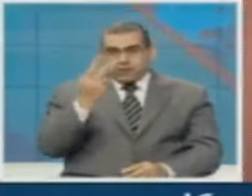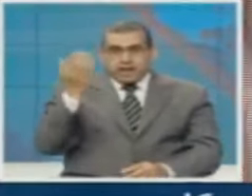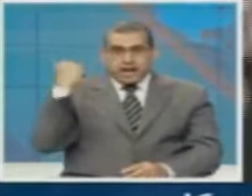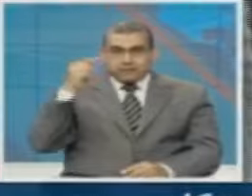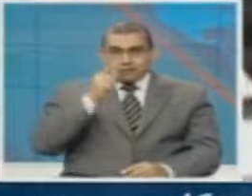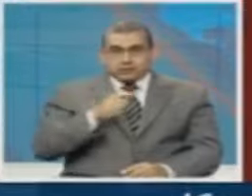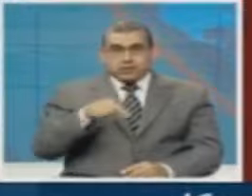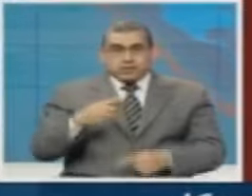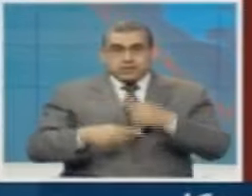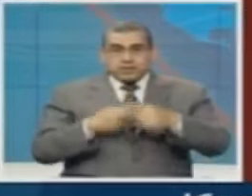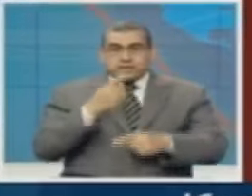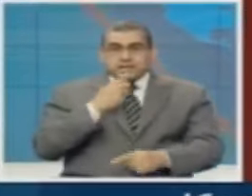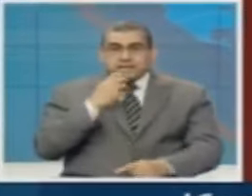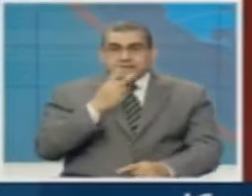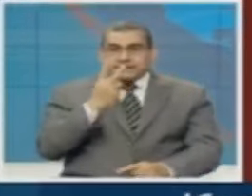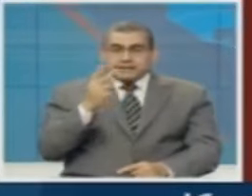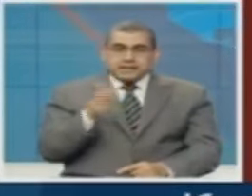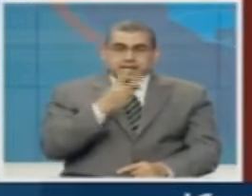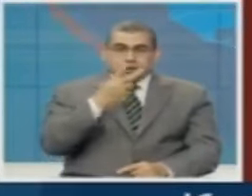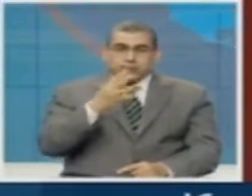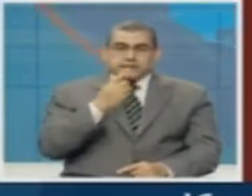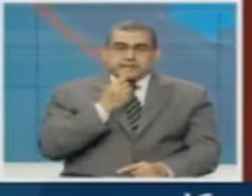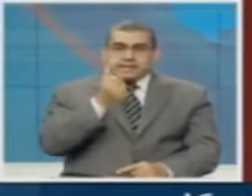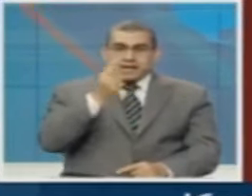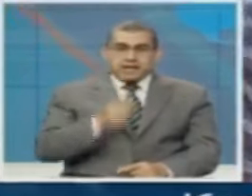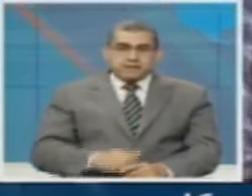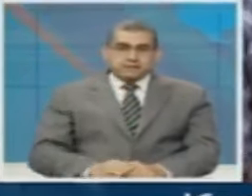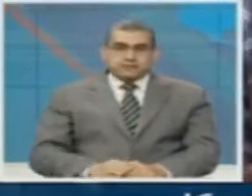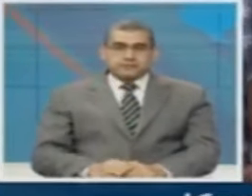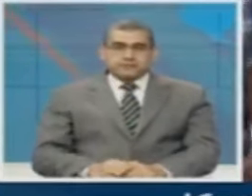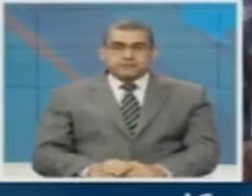العام 2017 والذي استمر نحو